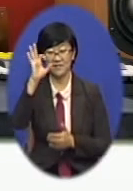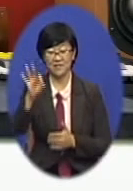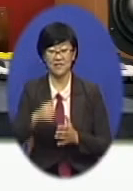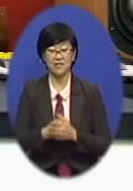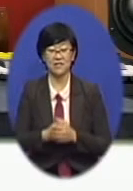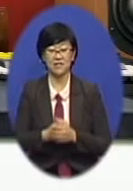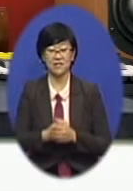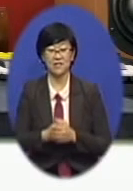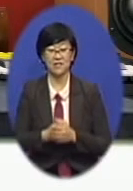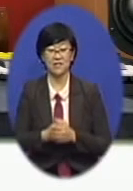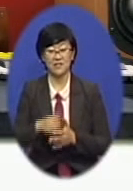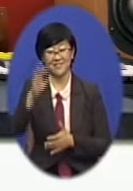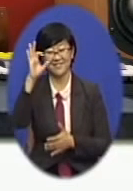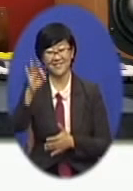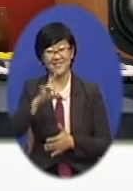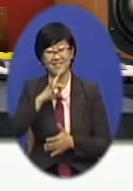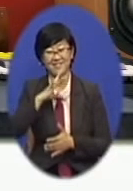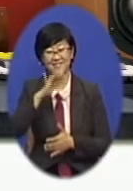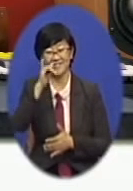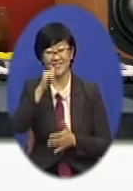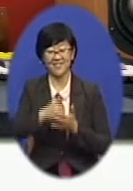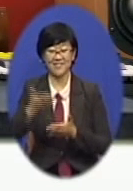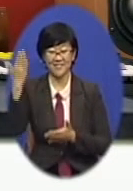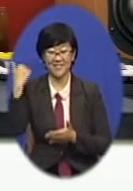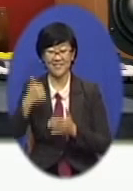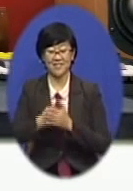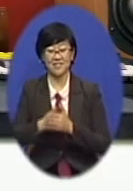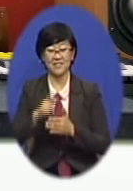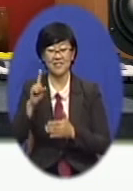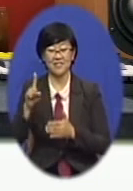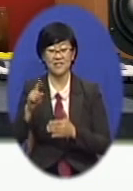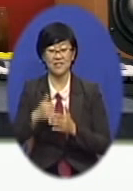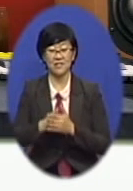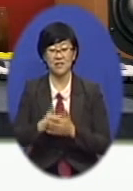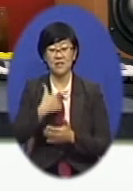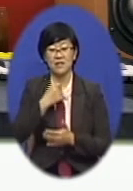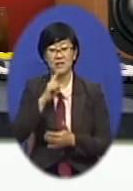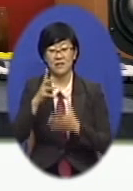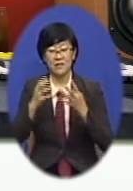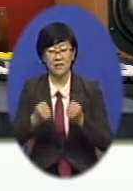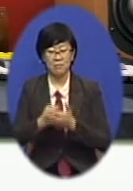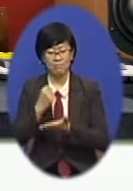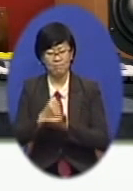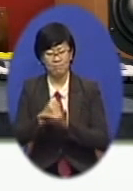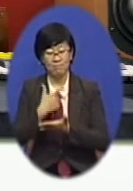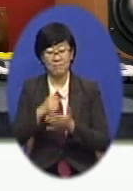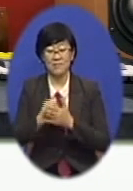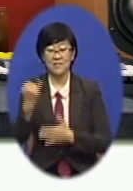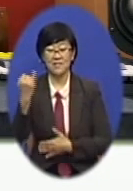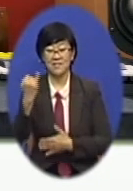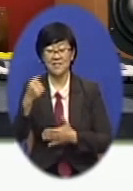네. 네. 보기만 봤어요. 봤는데 저번 때 너무 네. 저희가 하수연이 많아서 저